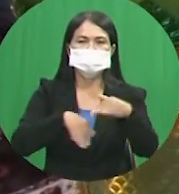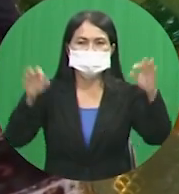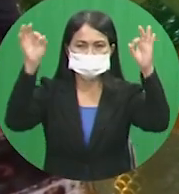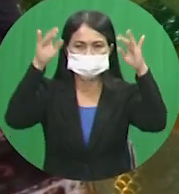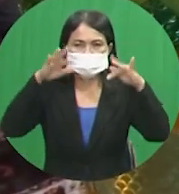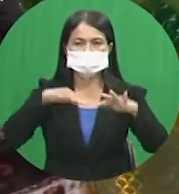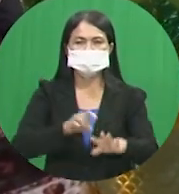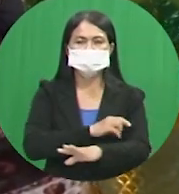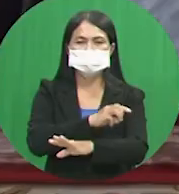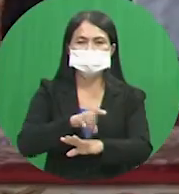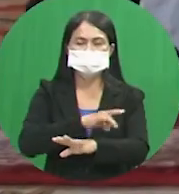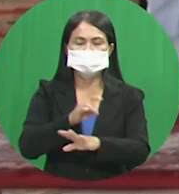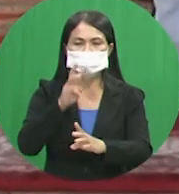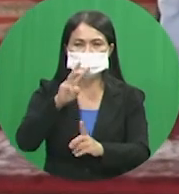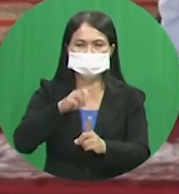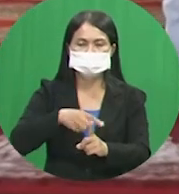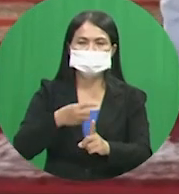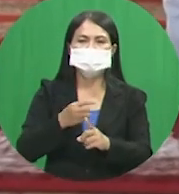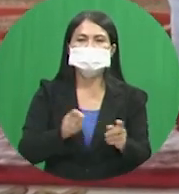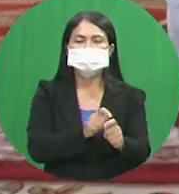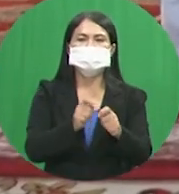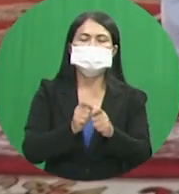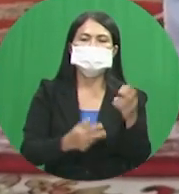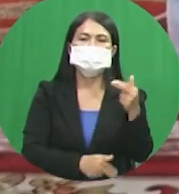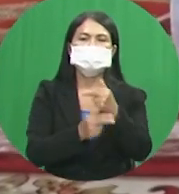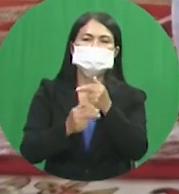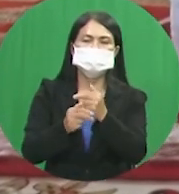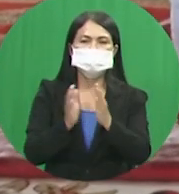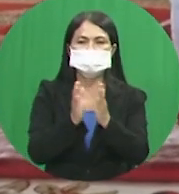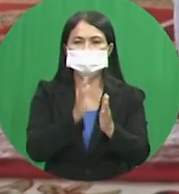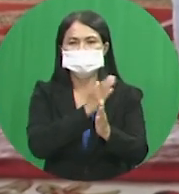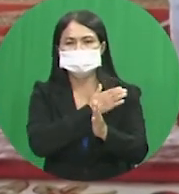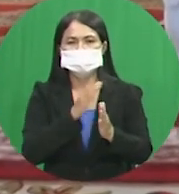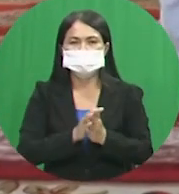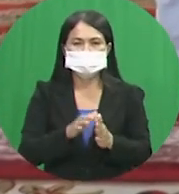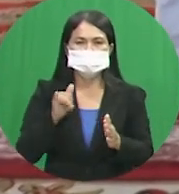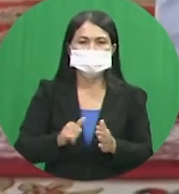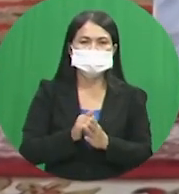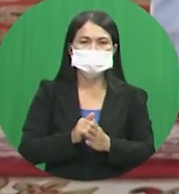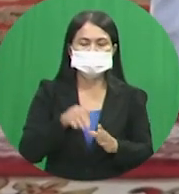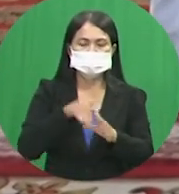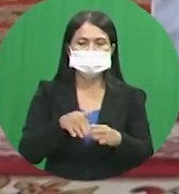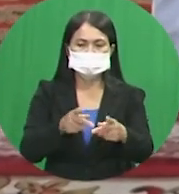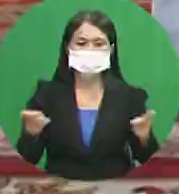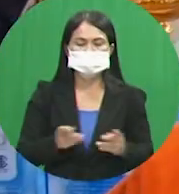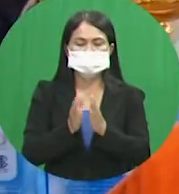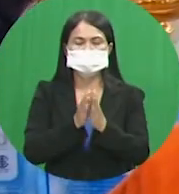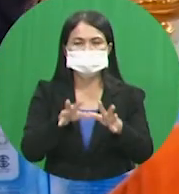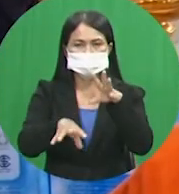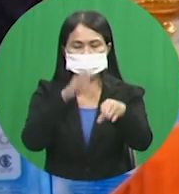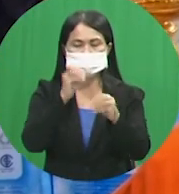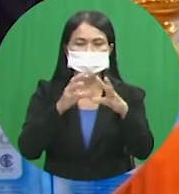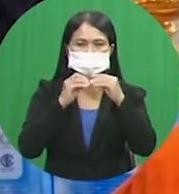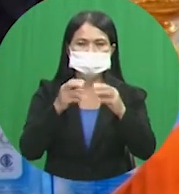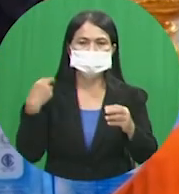ติศาสตร์ระยะเปิดใบแขกดับใบรวมจำในตัวตรงดอยประสองได้กงเนื้อใต้ขนมวัดเรียนสอดทอม